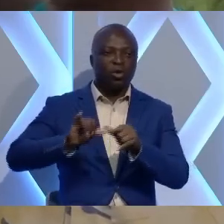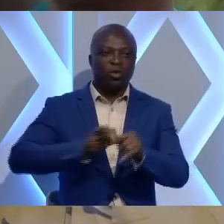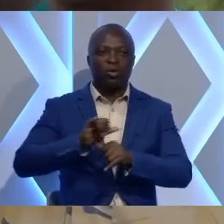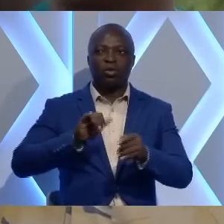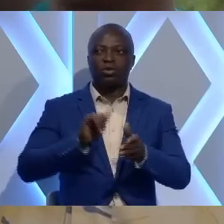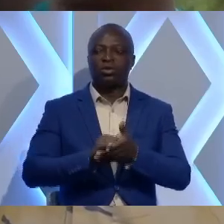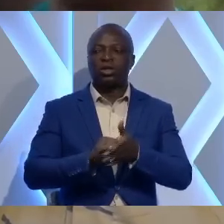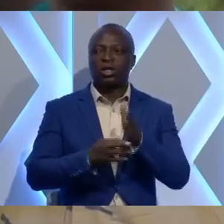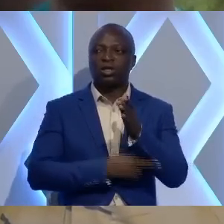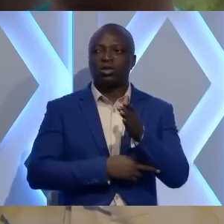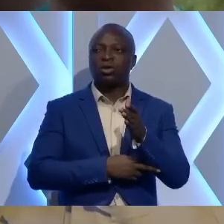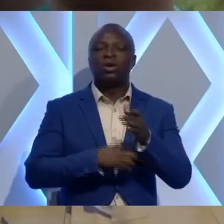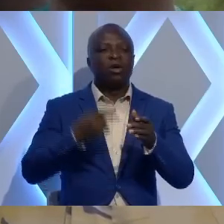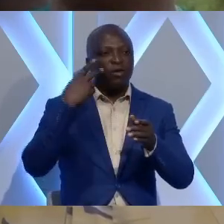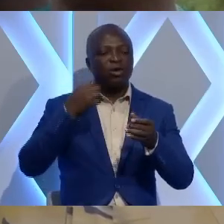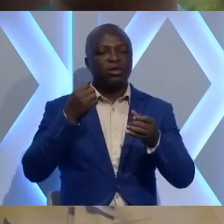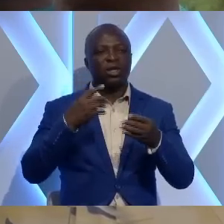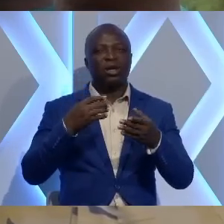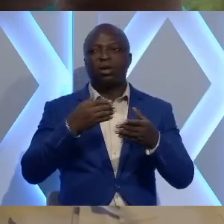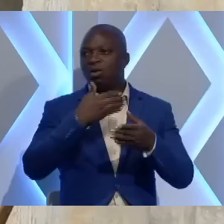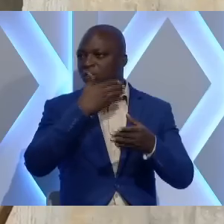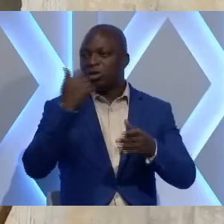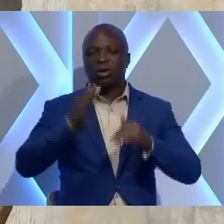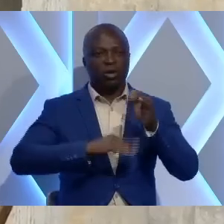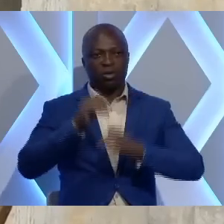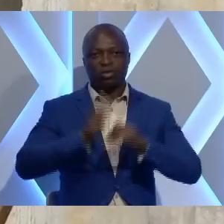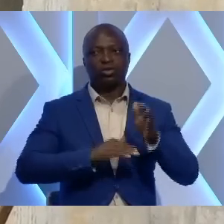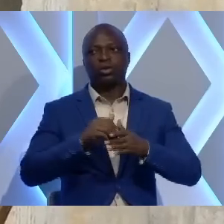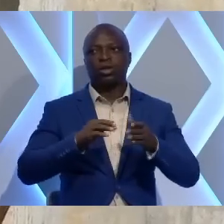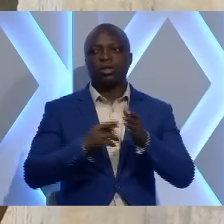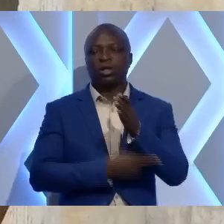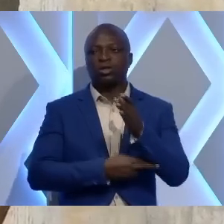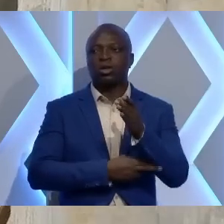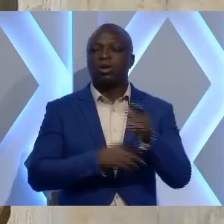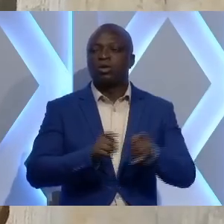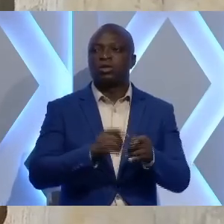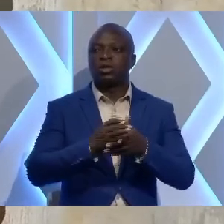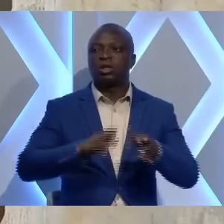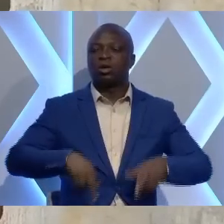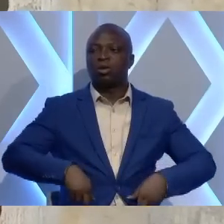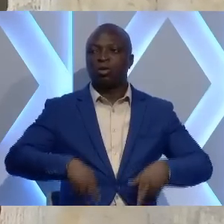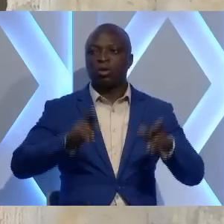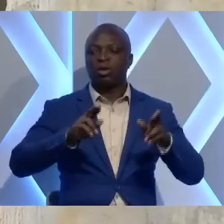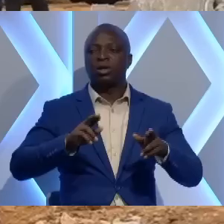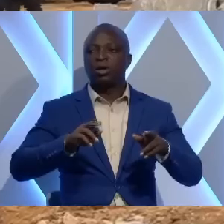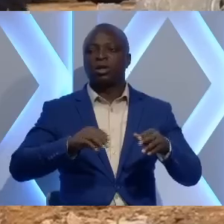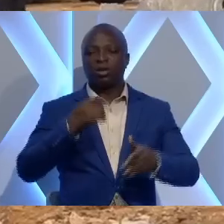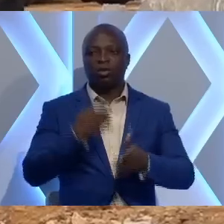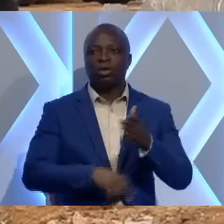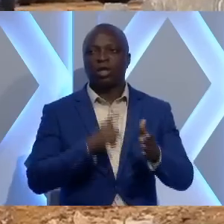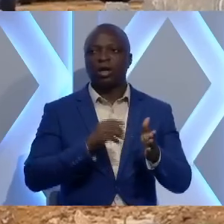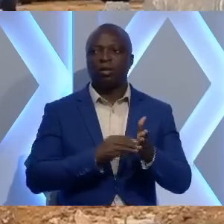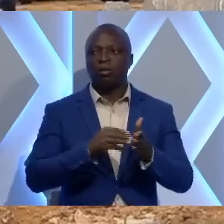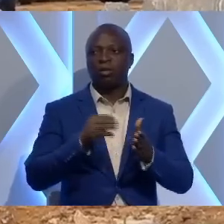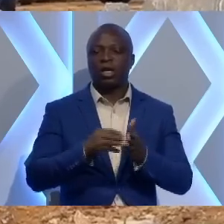la région maritime, vous pouvez voir que c'est le meilleur ouvrage dans la région. Des ponts, mais aussi des pistes rurales qui coûtent des milliards de